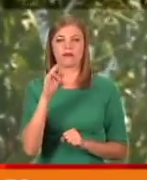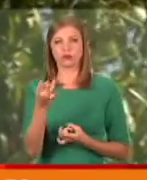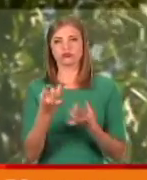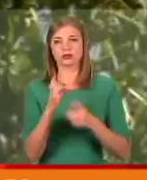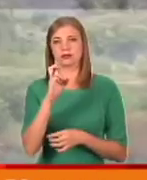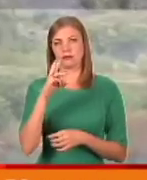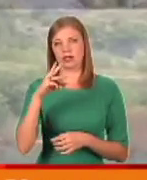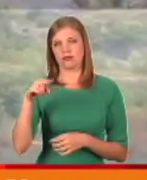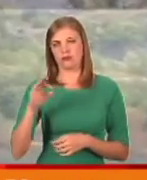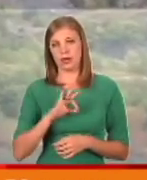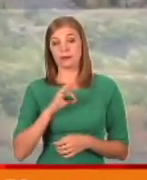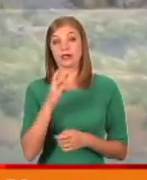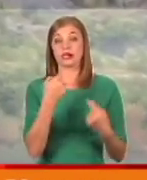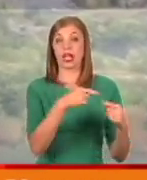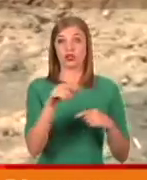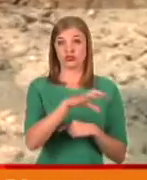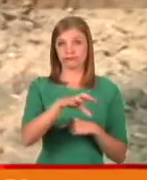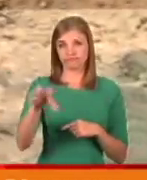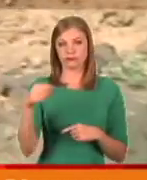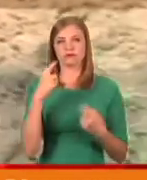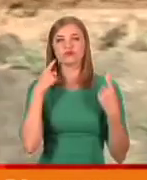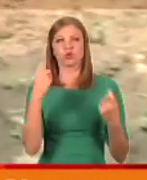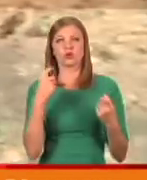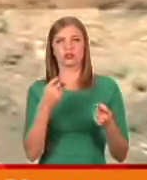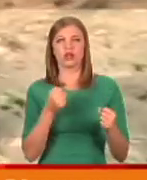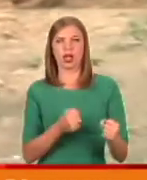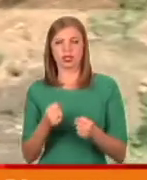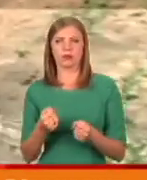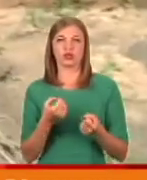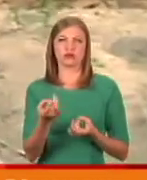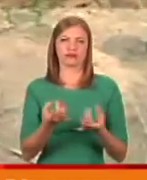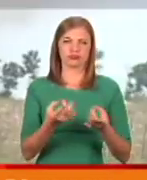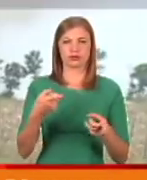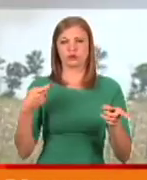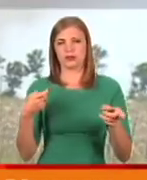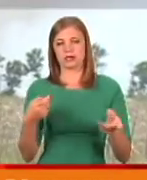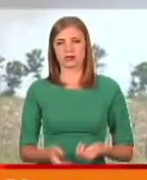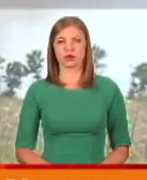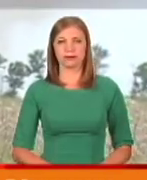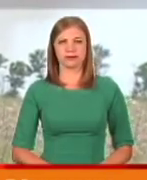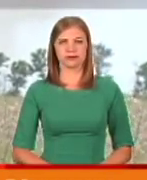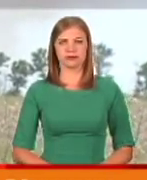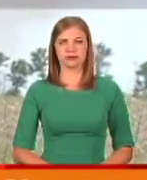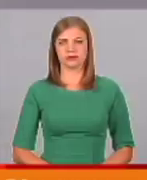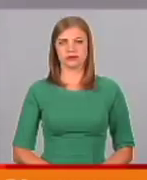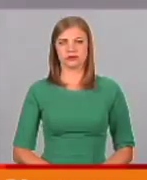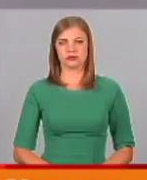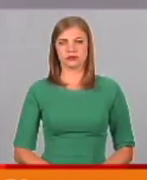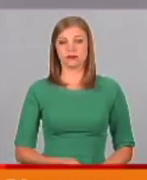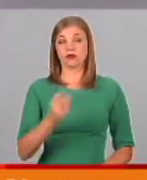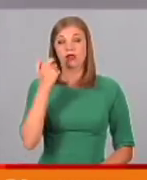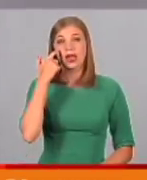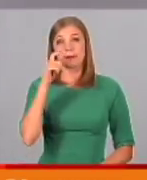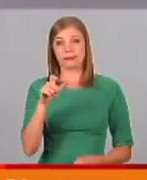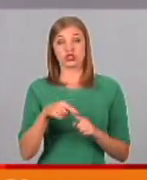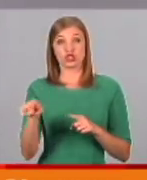із БМП. На інших ділянках фронту гуркотіли гранатомети, кулемети та стрілецька зброя. На більшість